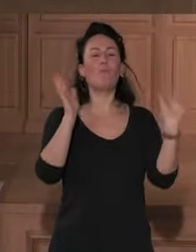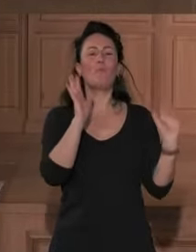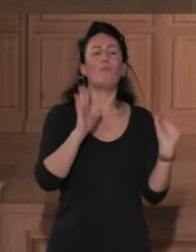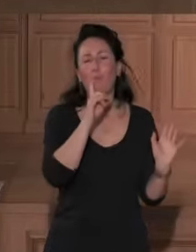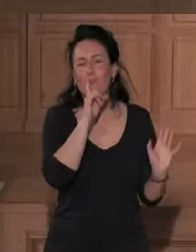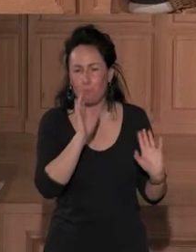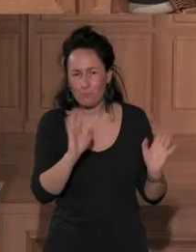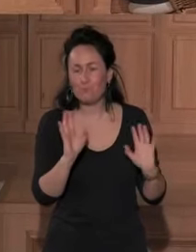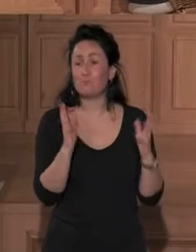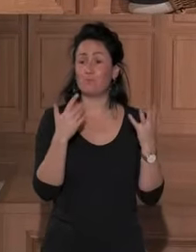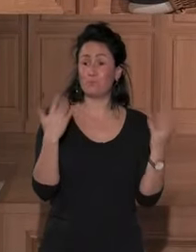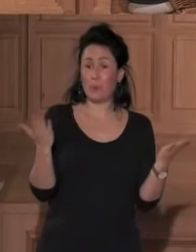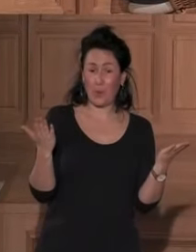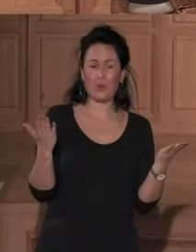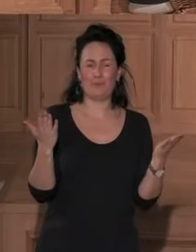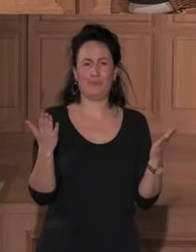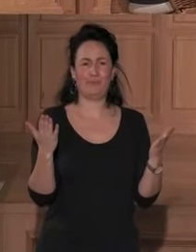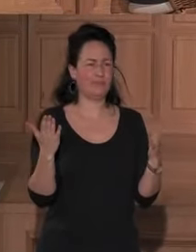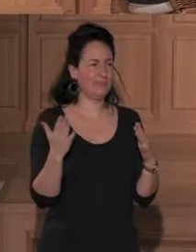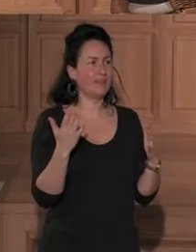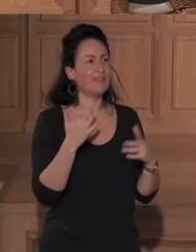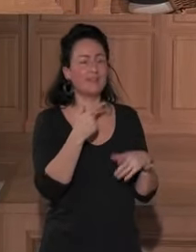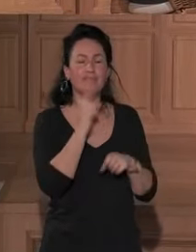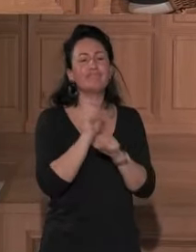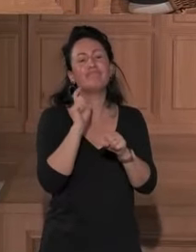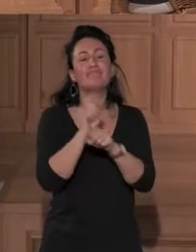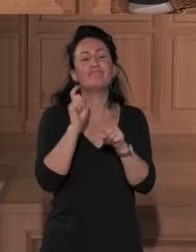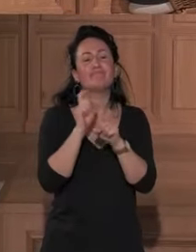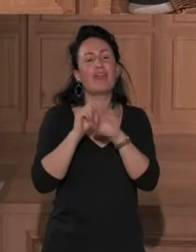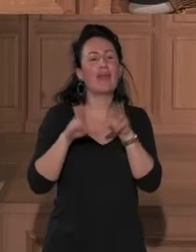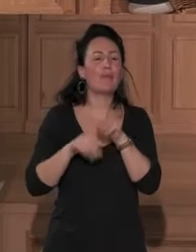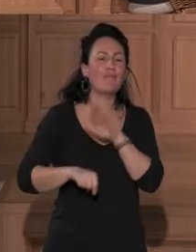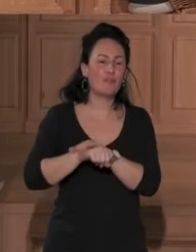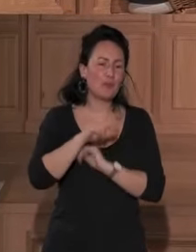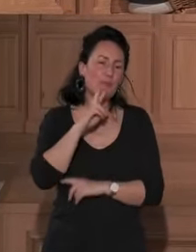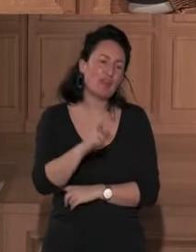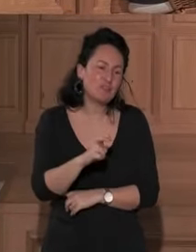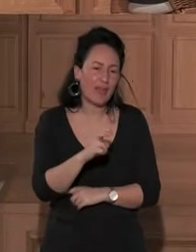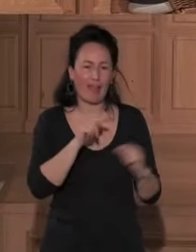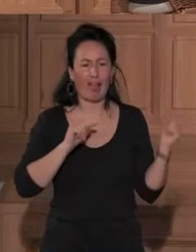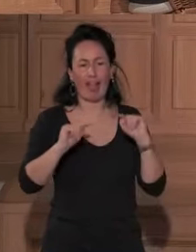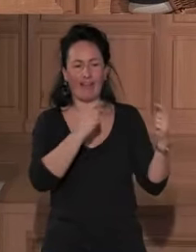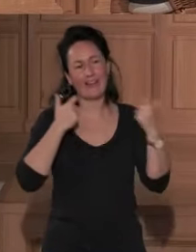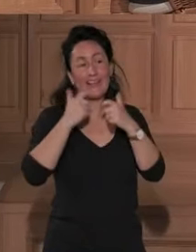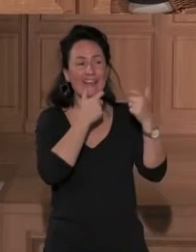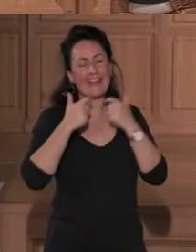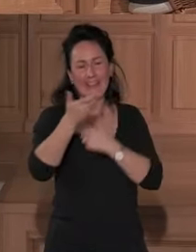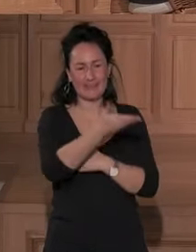Lyon, c'est pour ça qu'il dit. Non. Bon, ils disent. Écoutez.